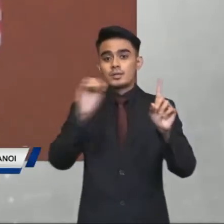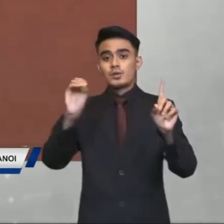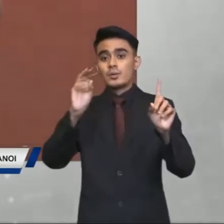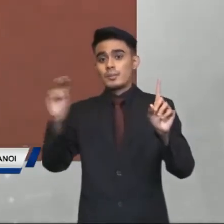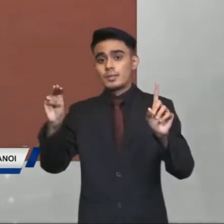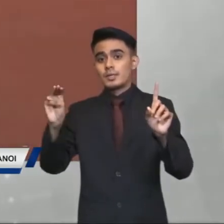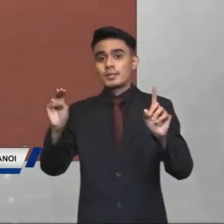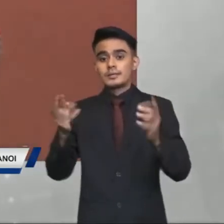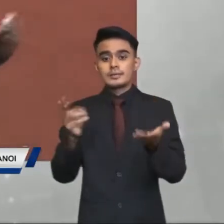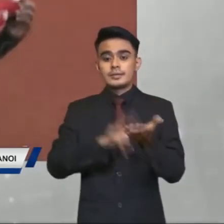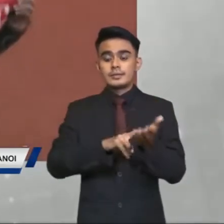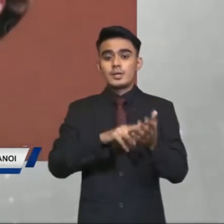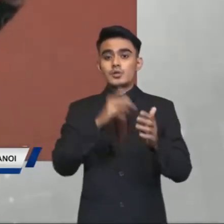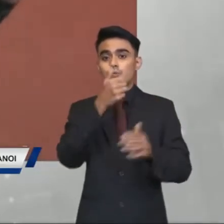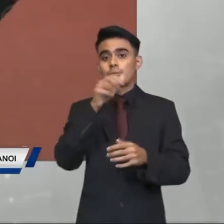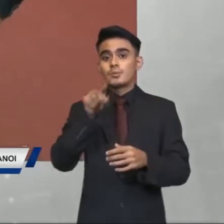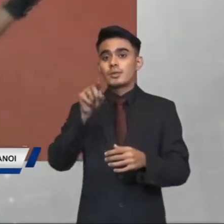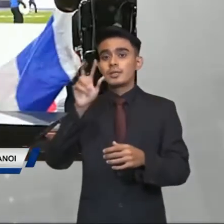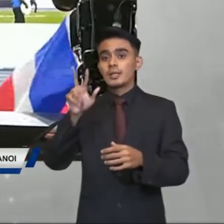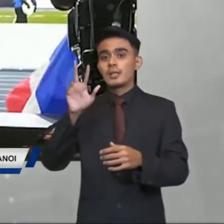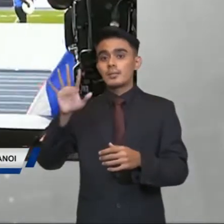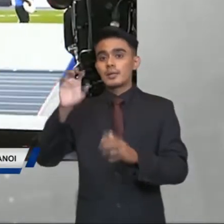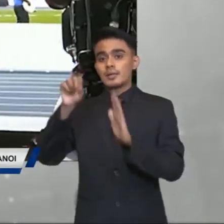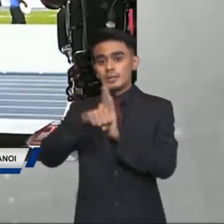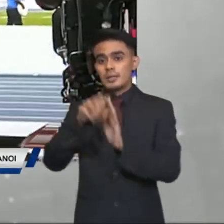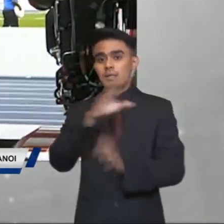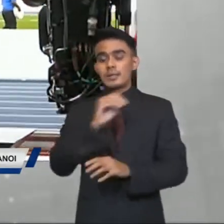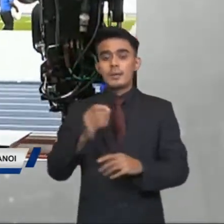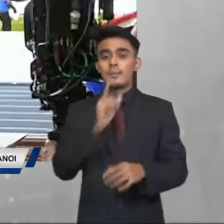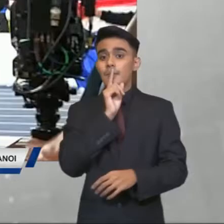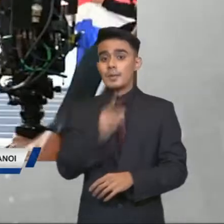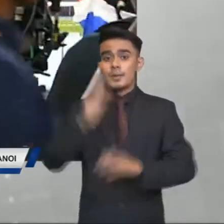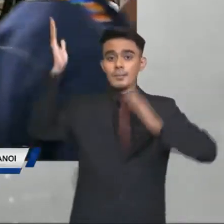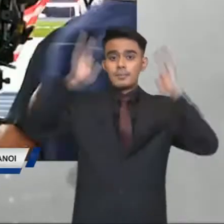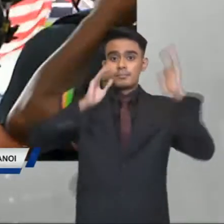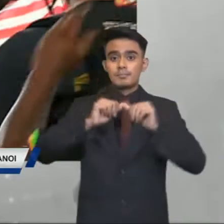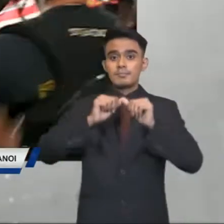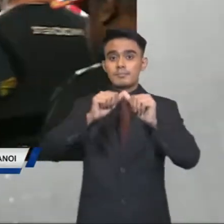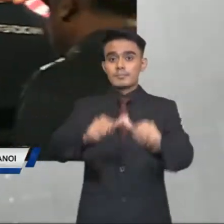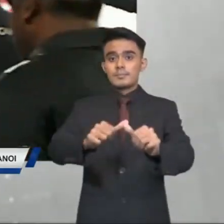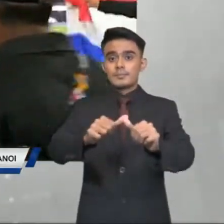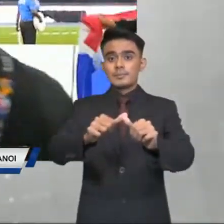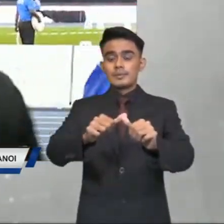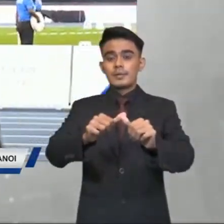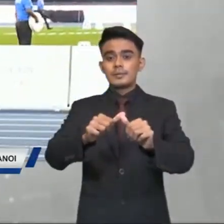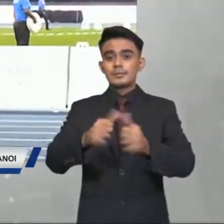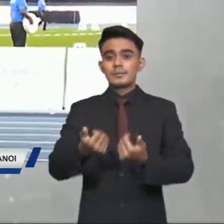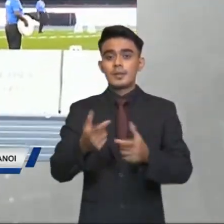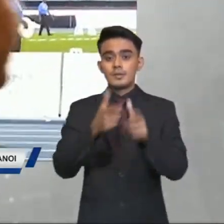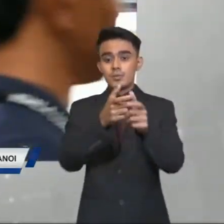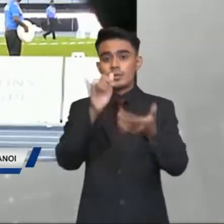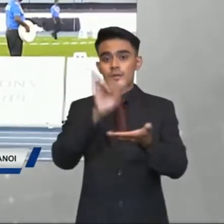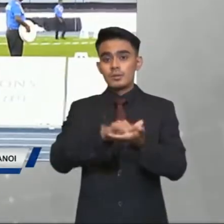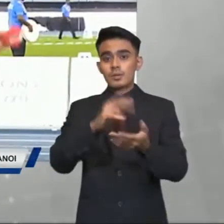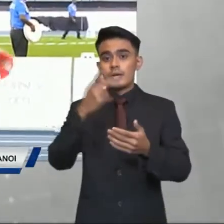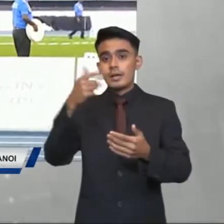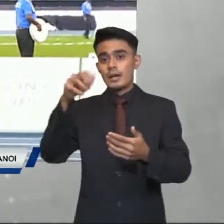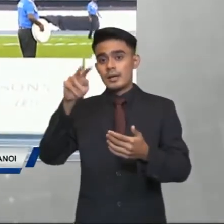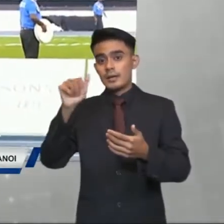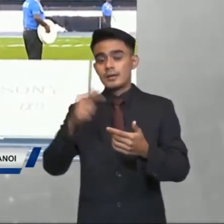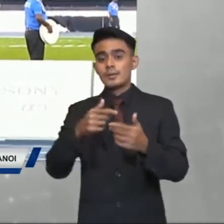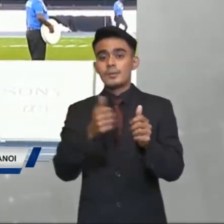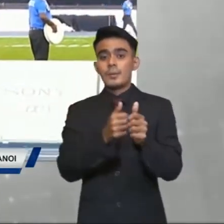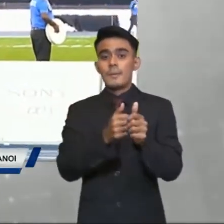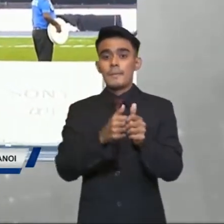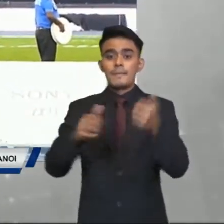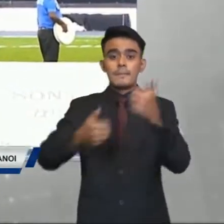catatan Marcel 10 berhenti kelima saat sekaligus memastikan Malaysia kekal modifikasi acara duit lepaskan Hafiz Aku